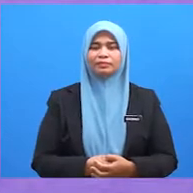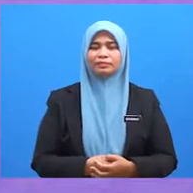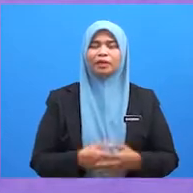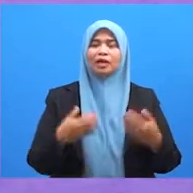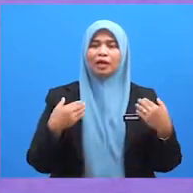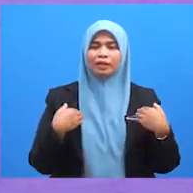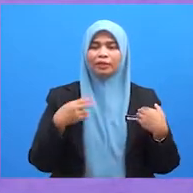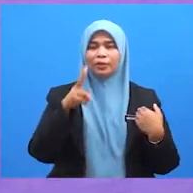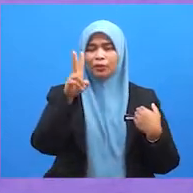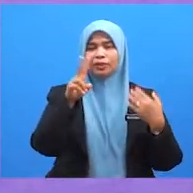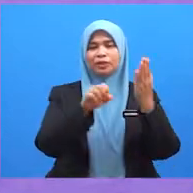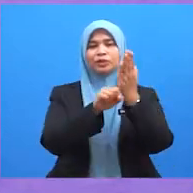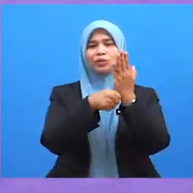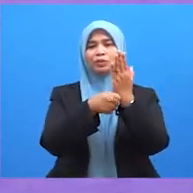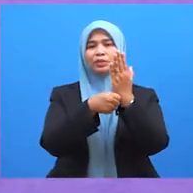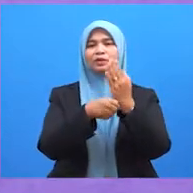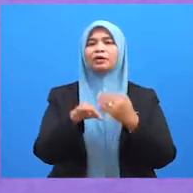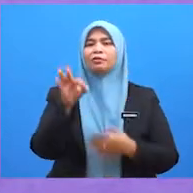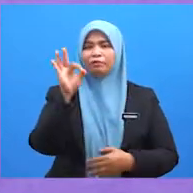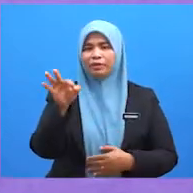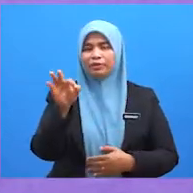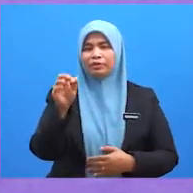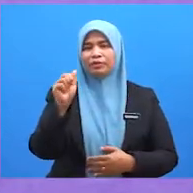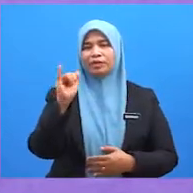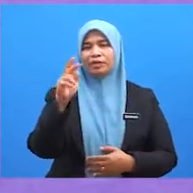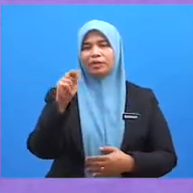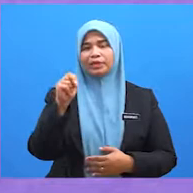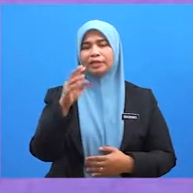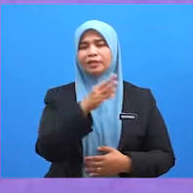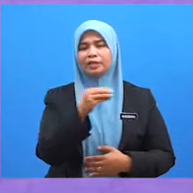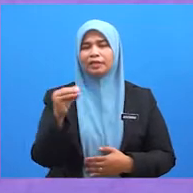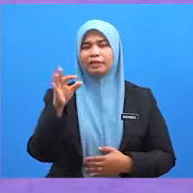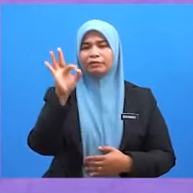Ada dua sumber iaitu Fardu Ain dan Fardu Kifayah.